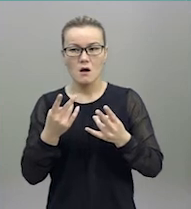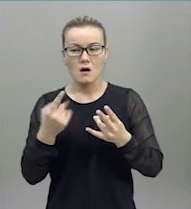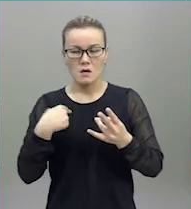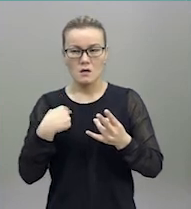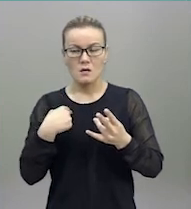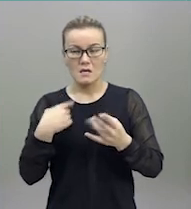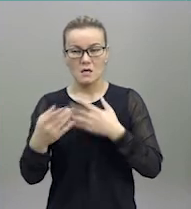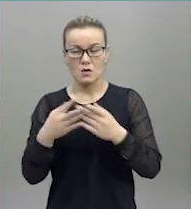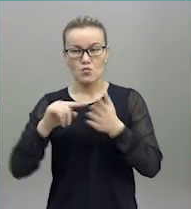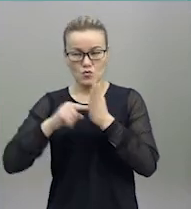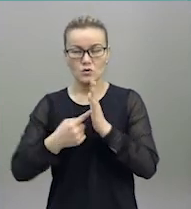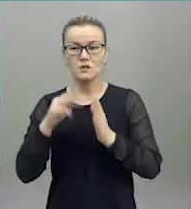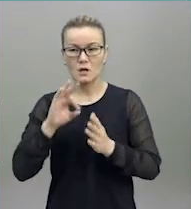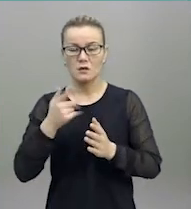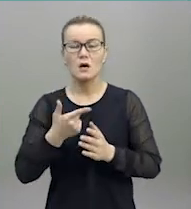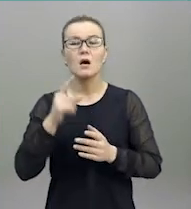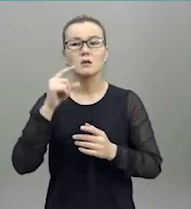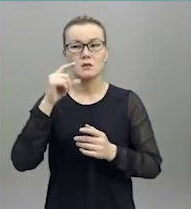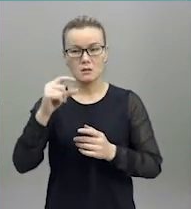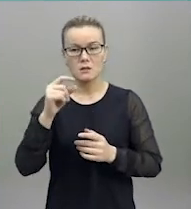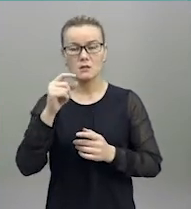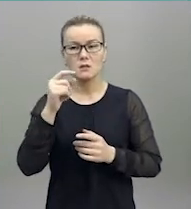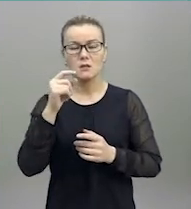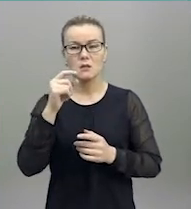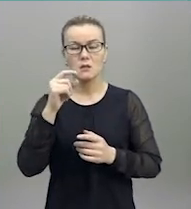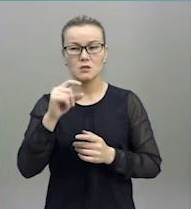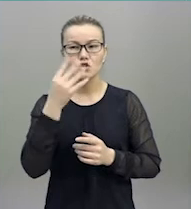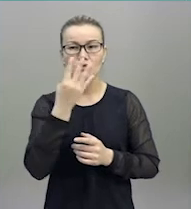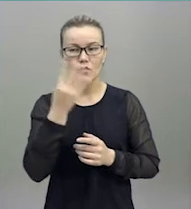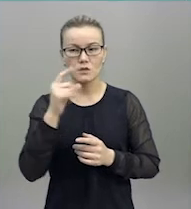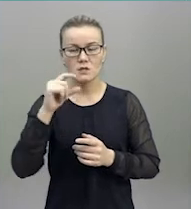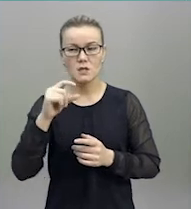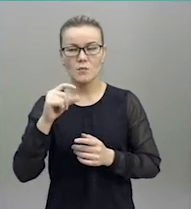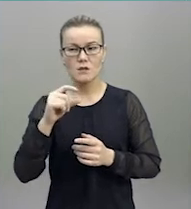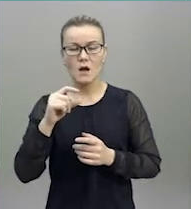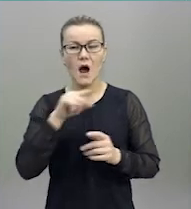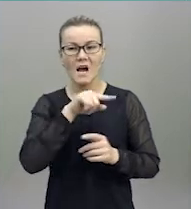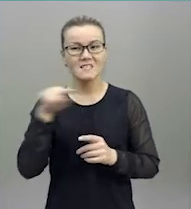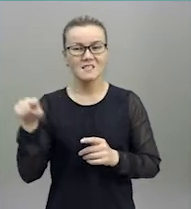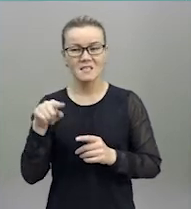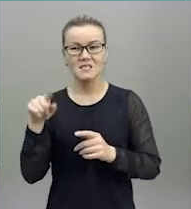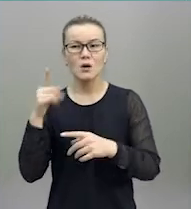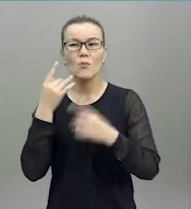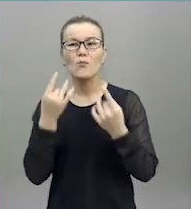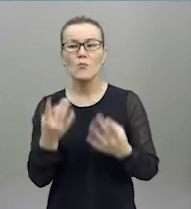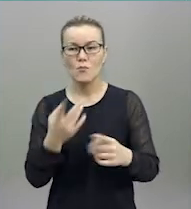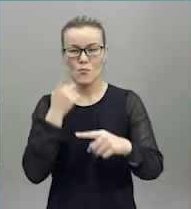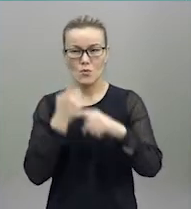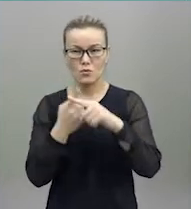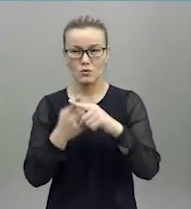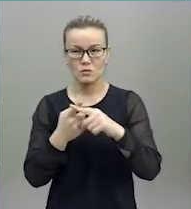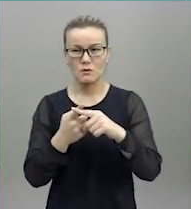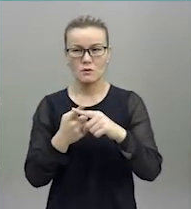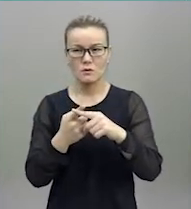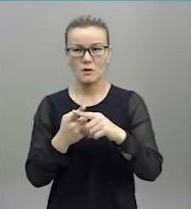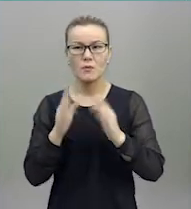получила x в четвертой степени но здесь данном случае 5 x квадрат плюс 3x квадрат будет 8 x в квадрате